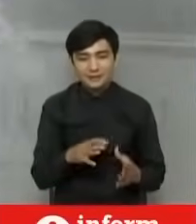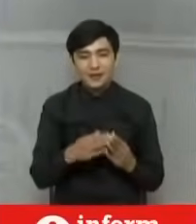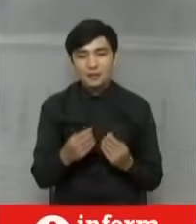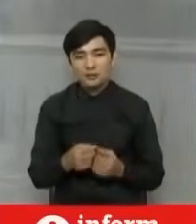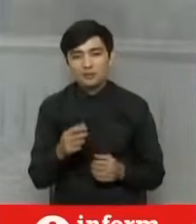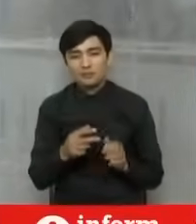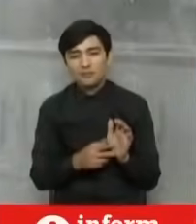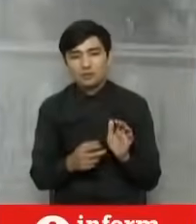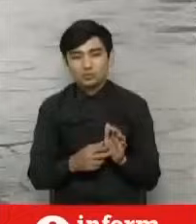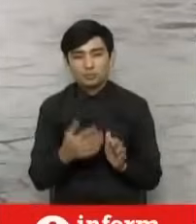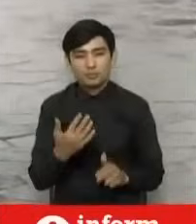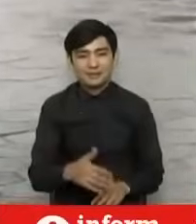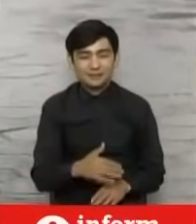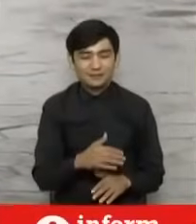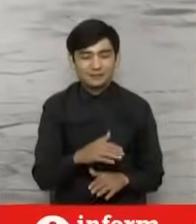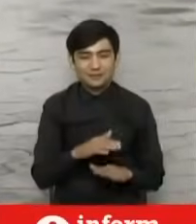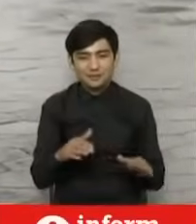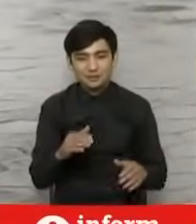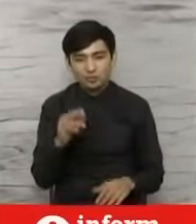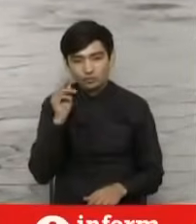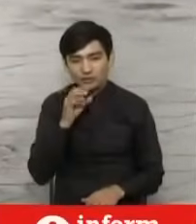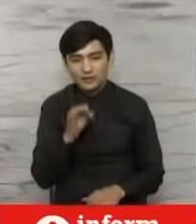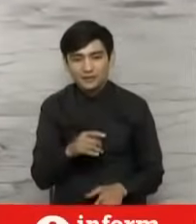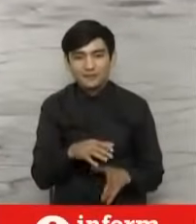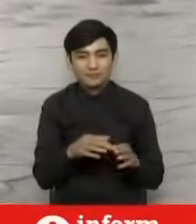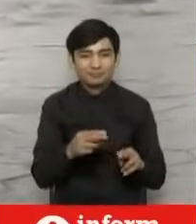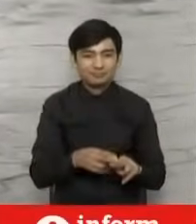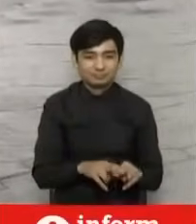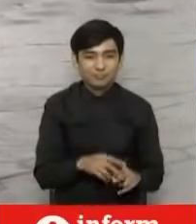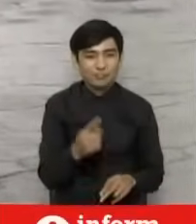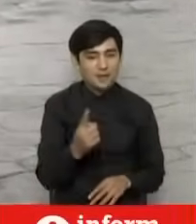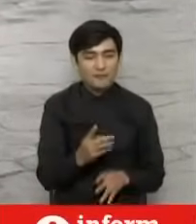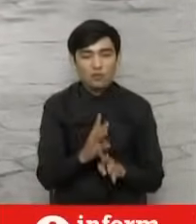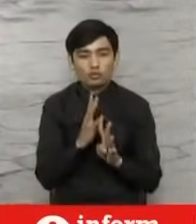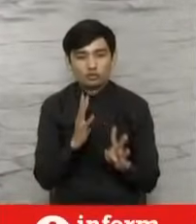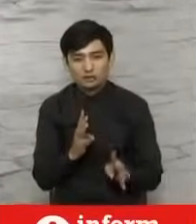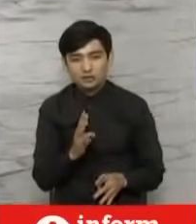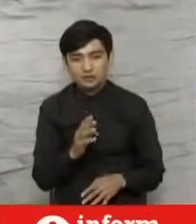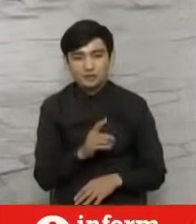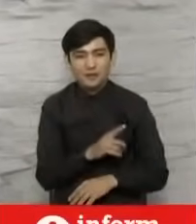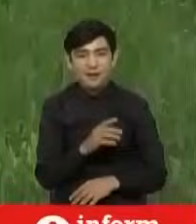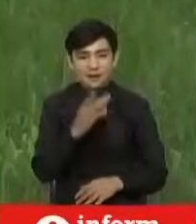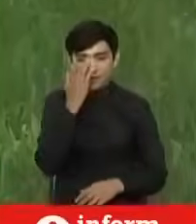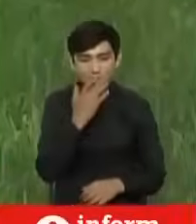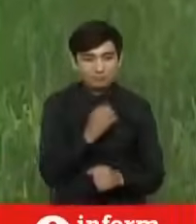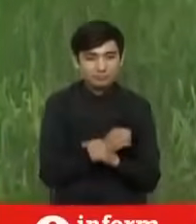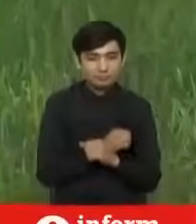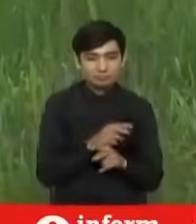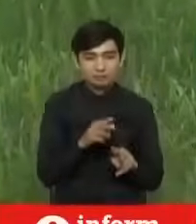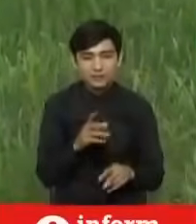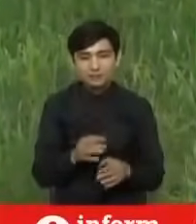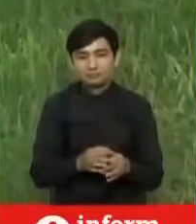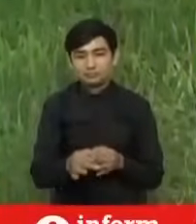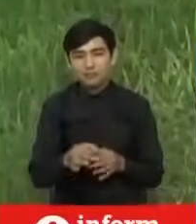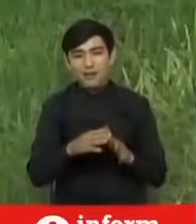воспитываются 850 ребят. Как заверили чиновники, именно эту категорию в первую очередь обеспечат летним отдыхом. Дети поедут в